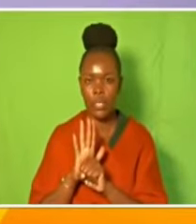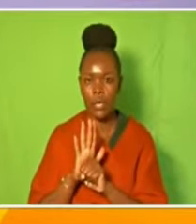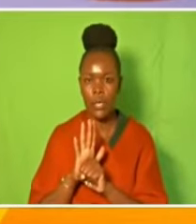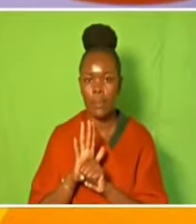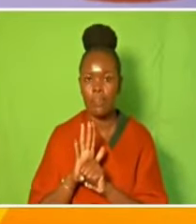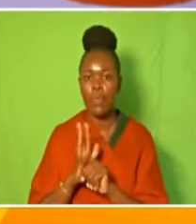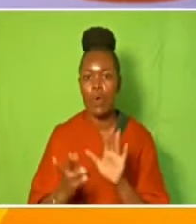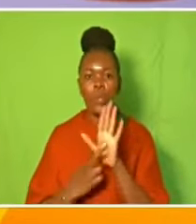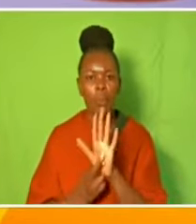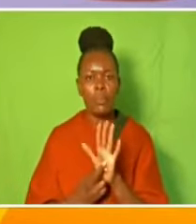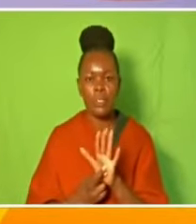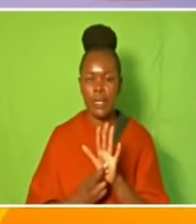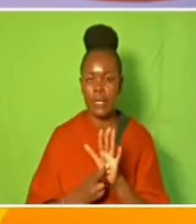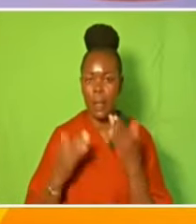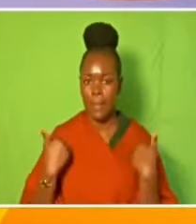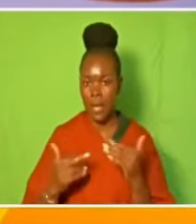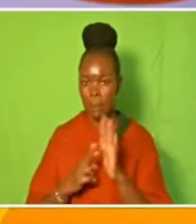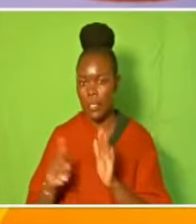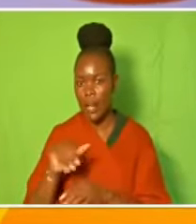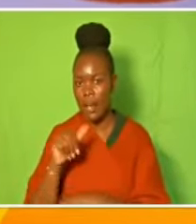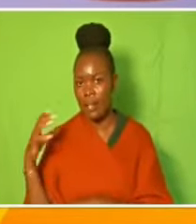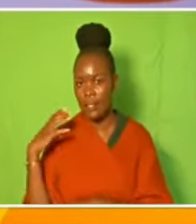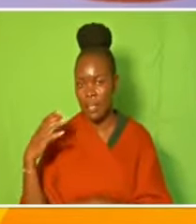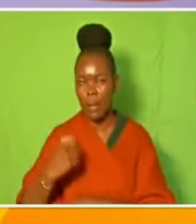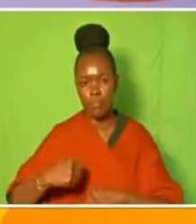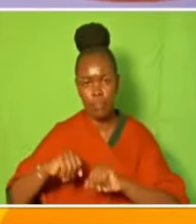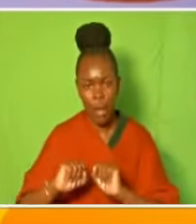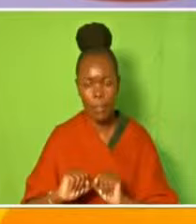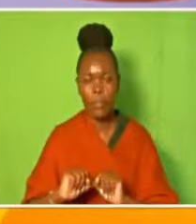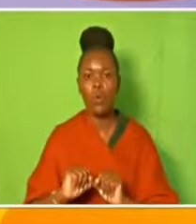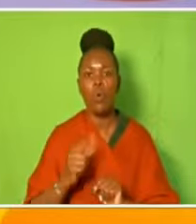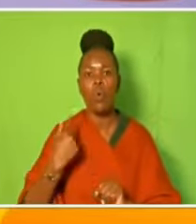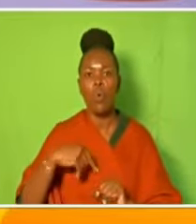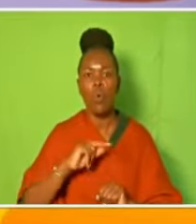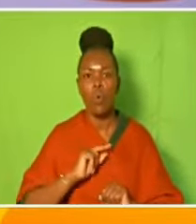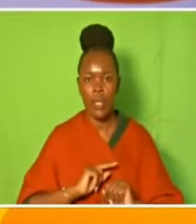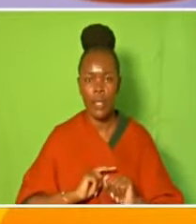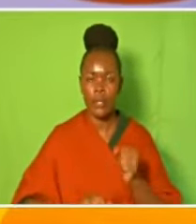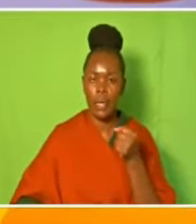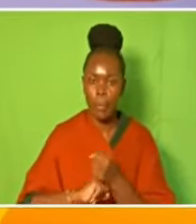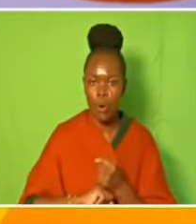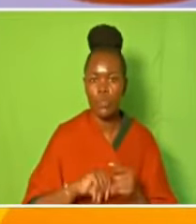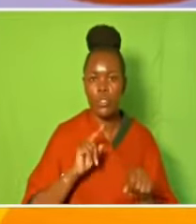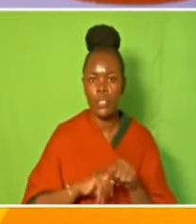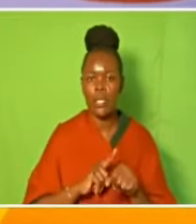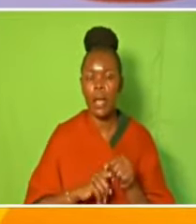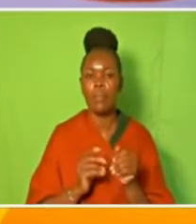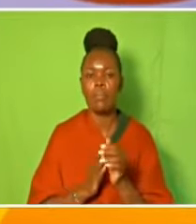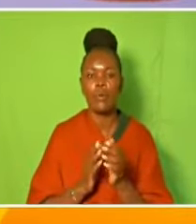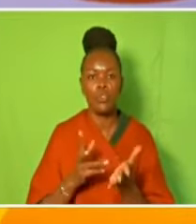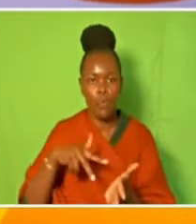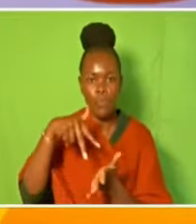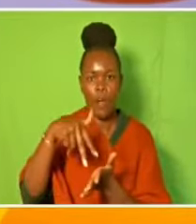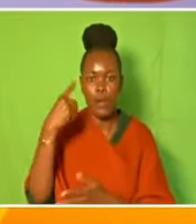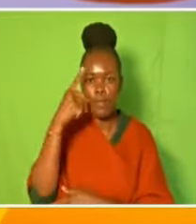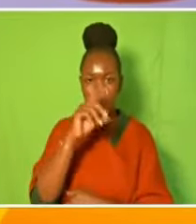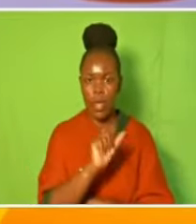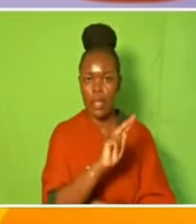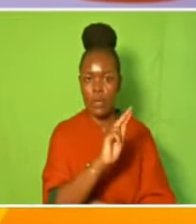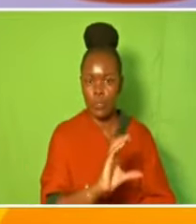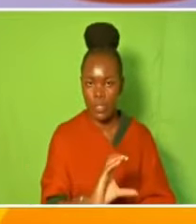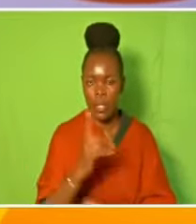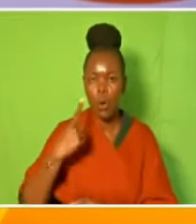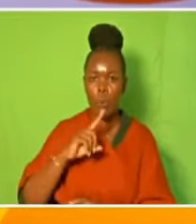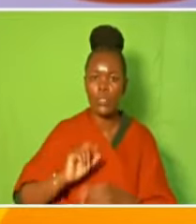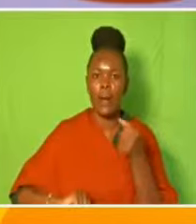niaba ya machairman wote kwa unapoomba kiti ya AU, sisi tunakusupport